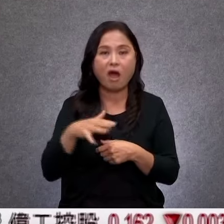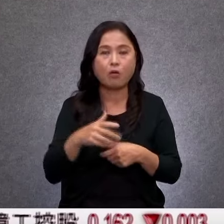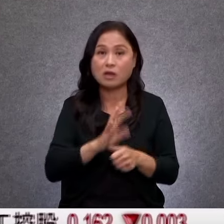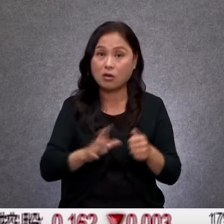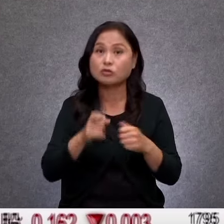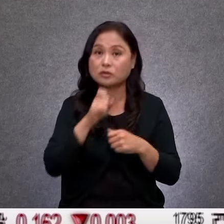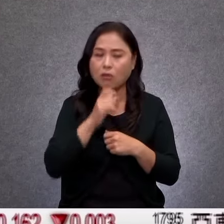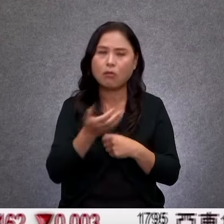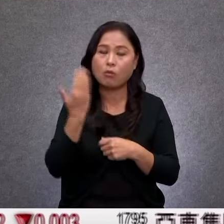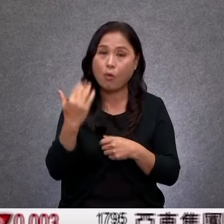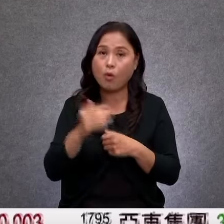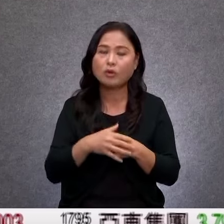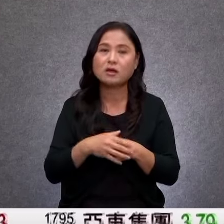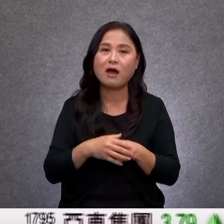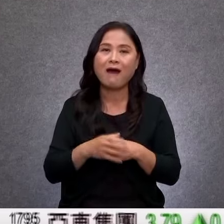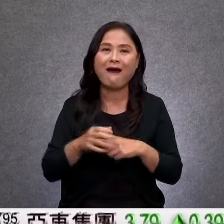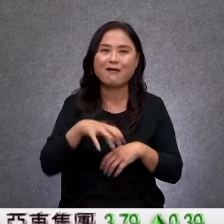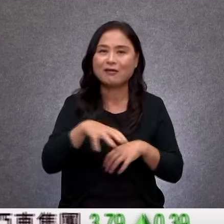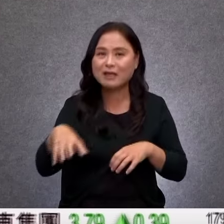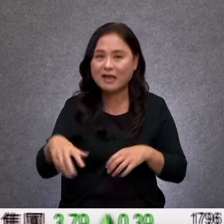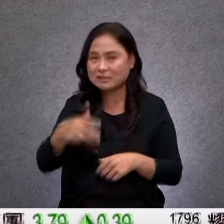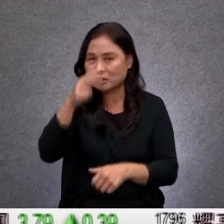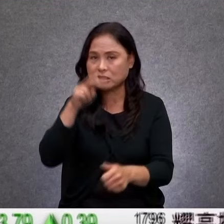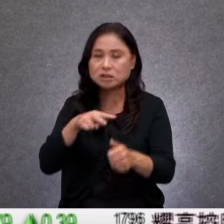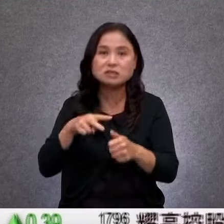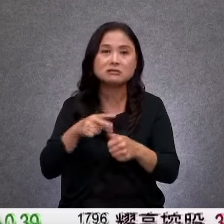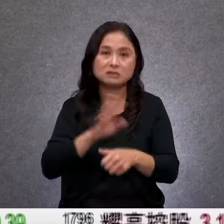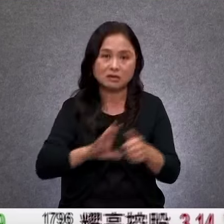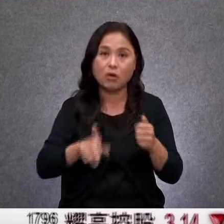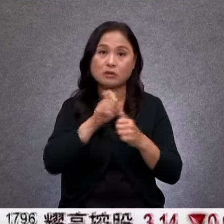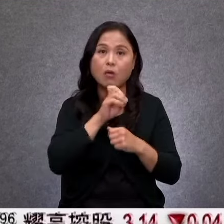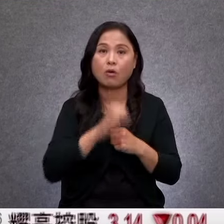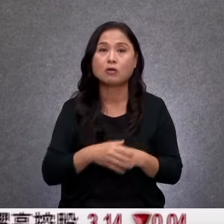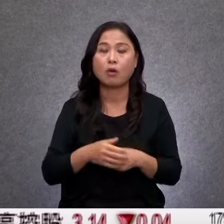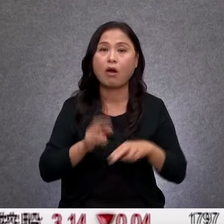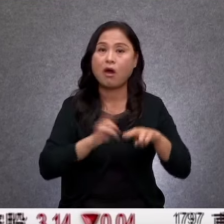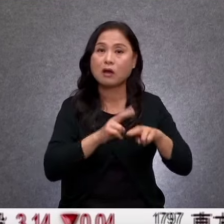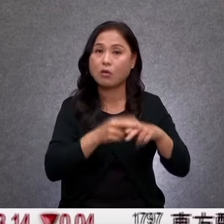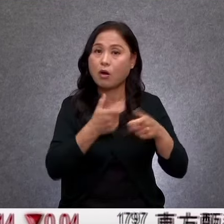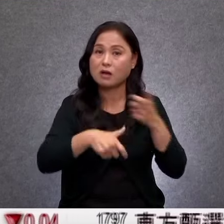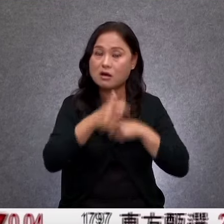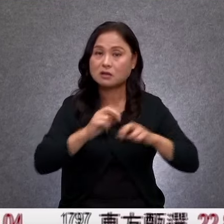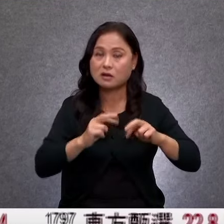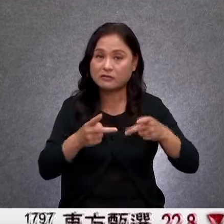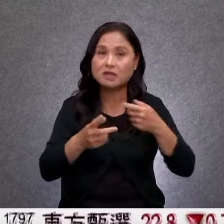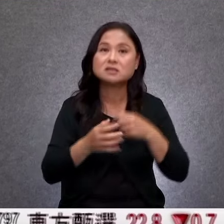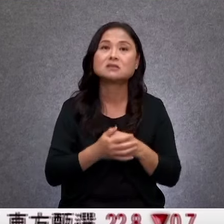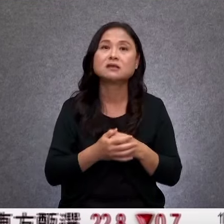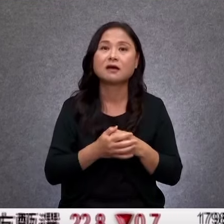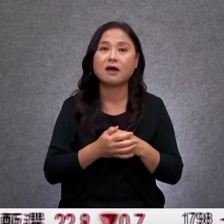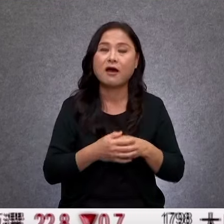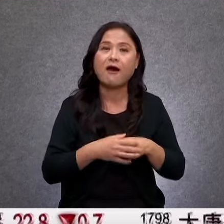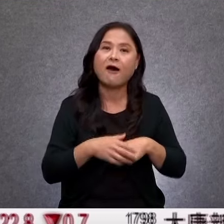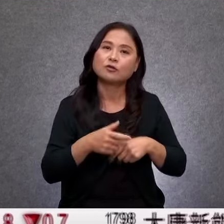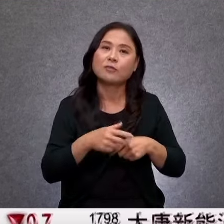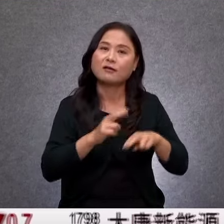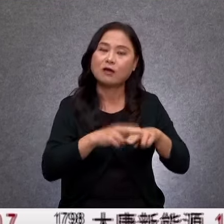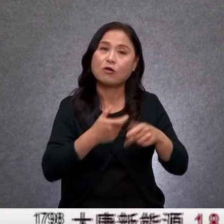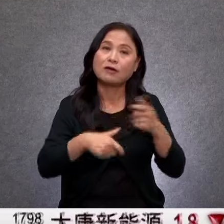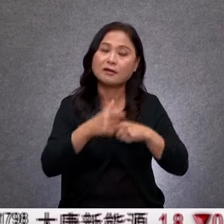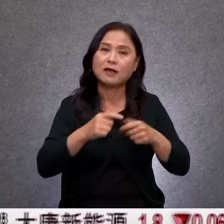影響。喺過去一段時間咧，其實就好受地緣政治因素嘅影響，亦都同內地嘅經